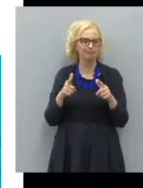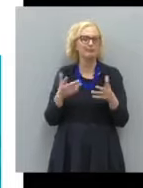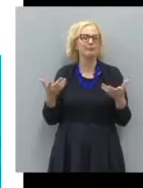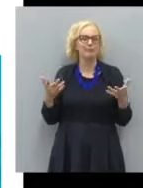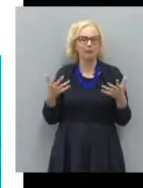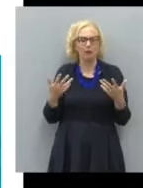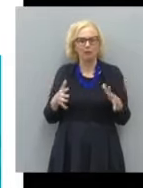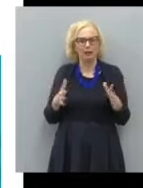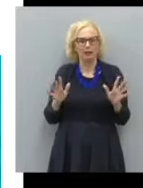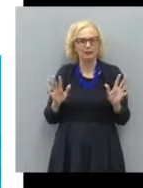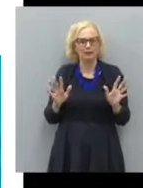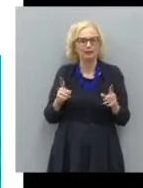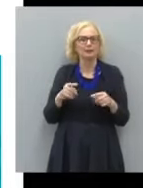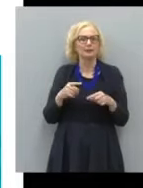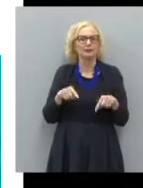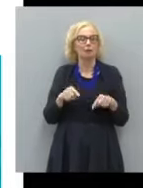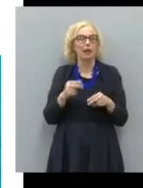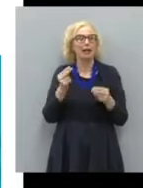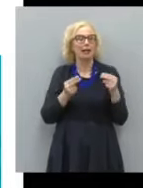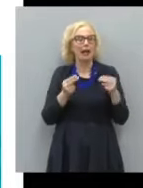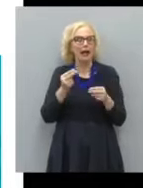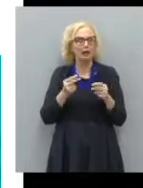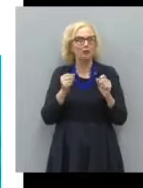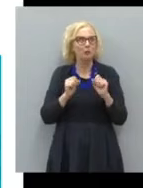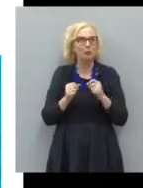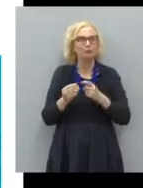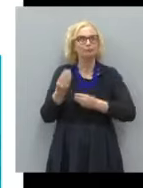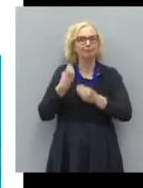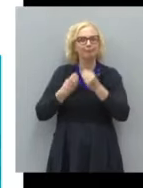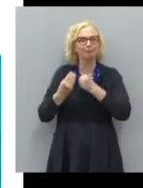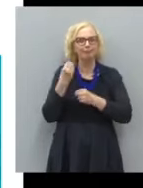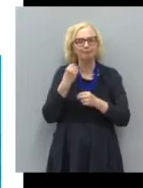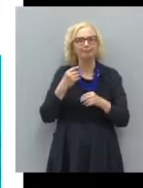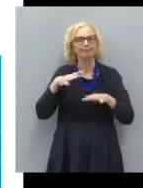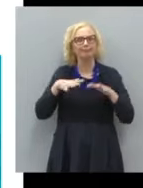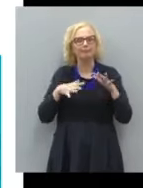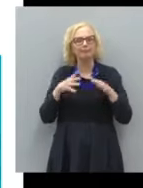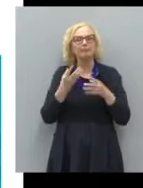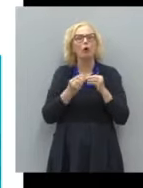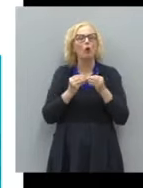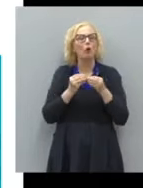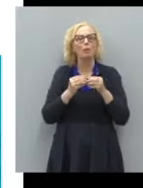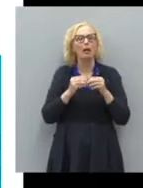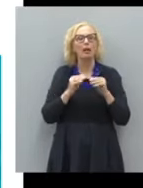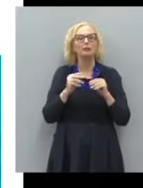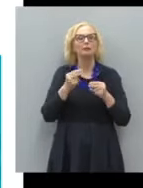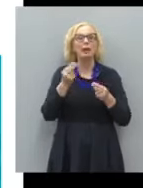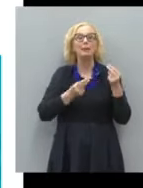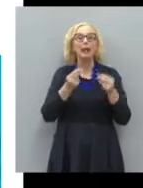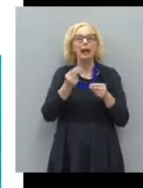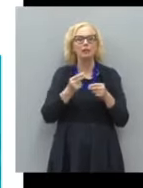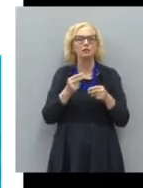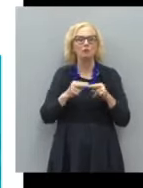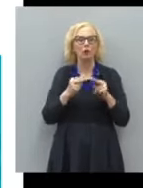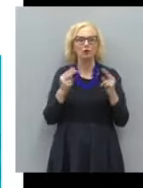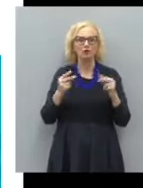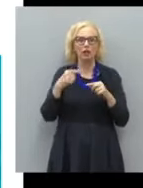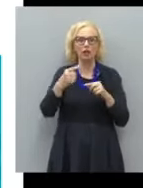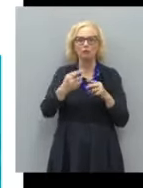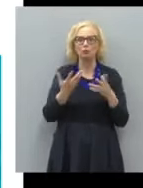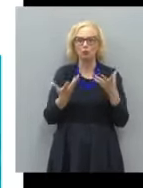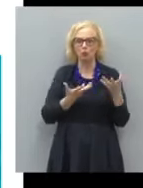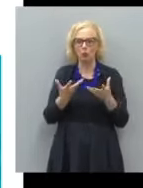che fa pensare che pone chiaramente degli interrogativi anche di sostenibilità dei bilanci provinciali in relazione alle